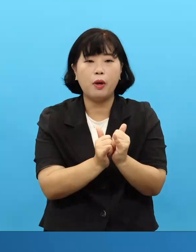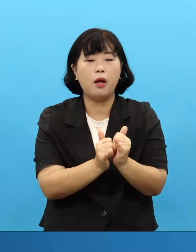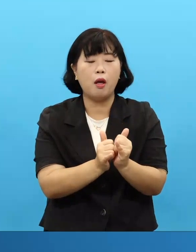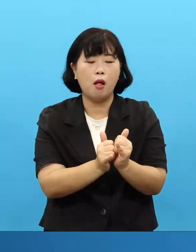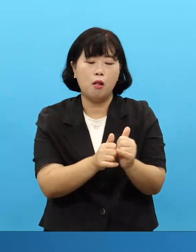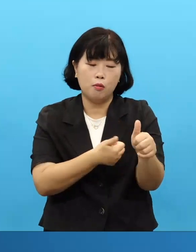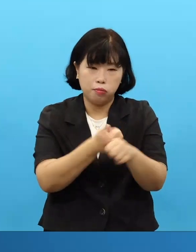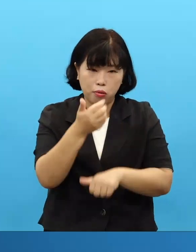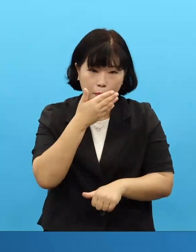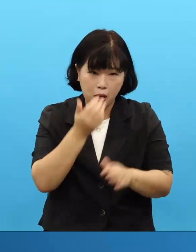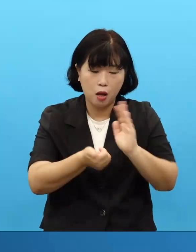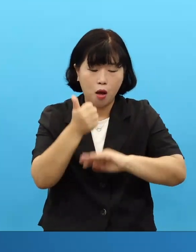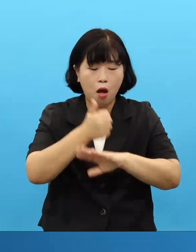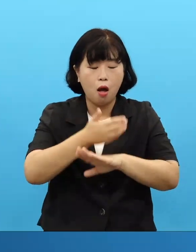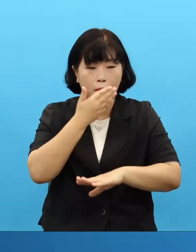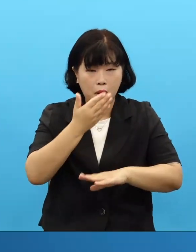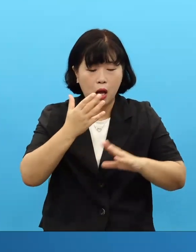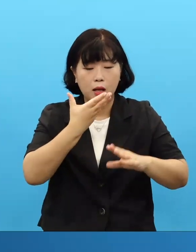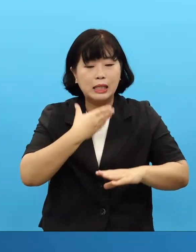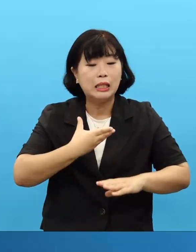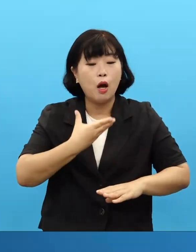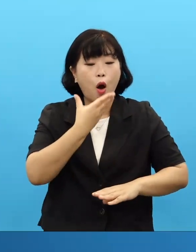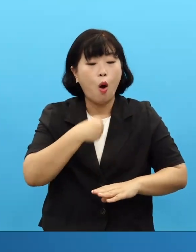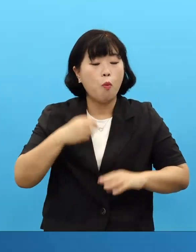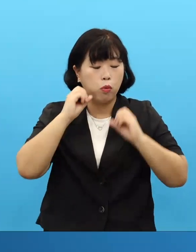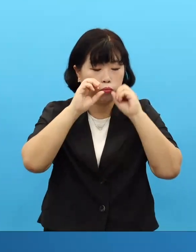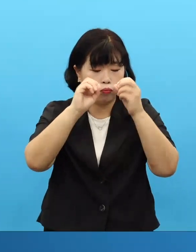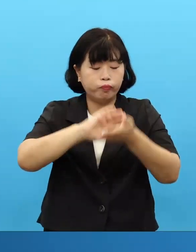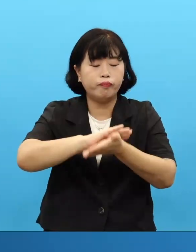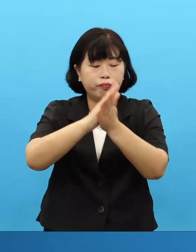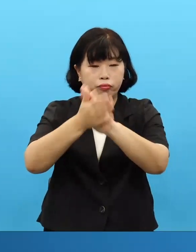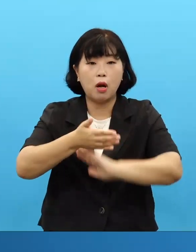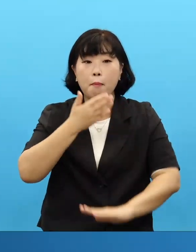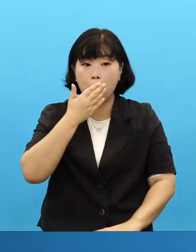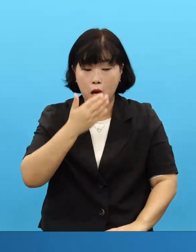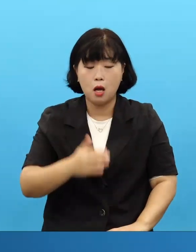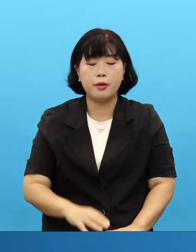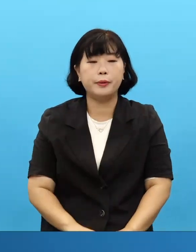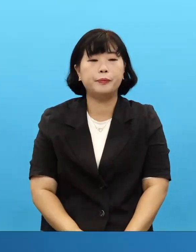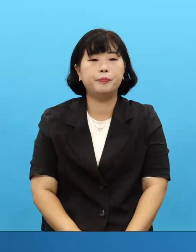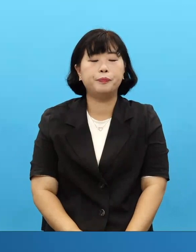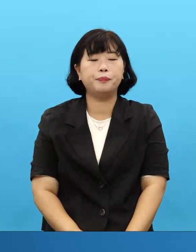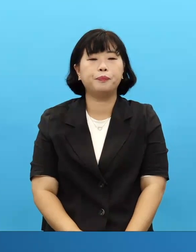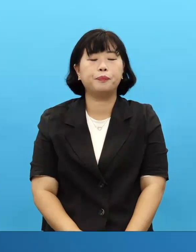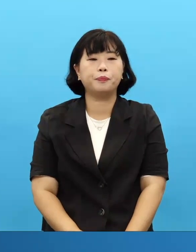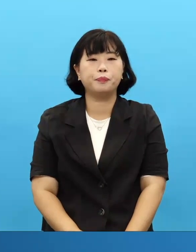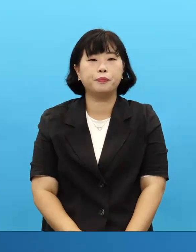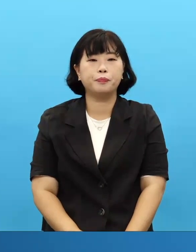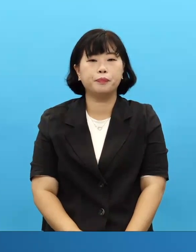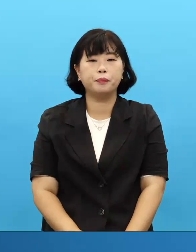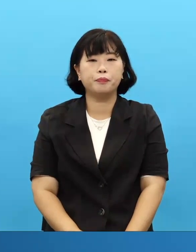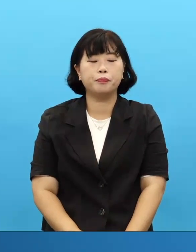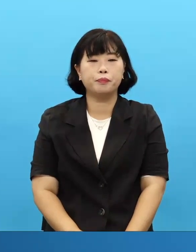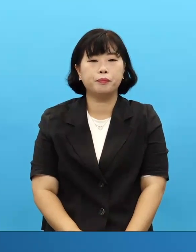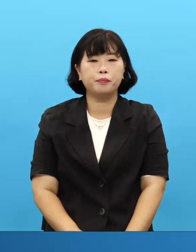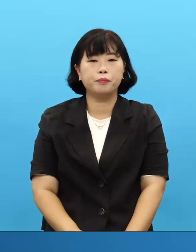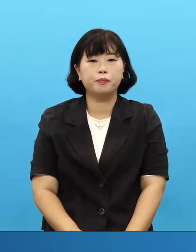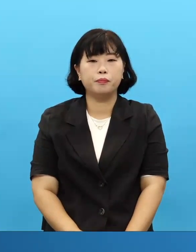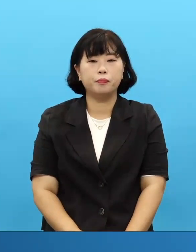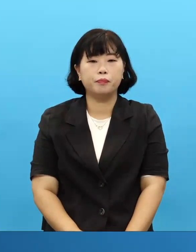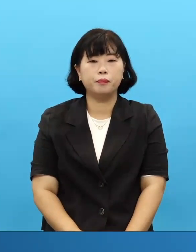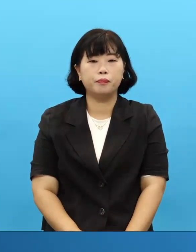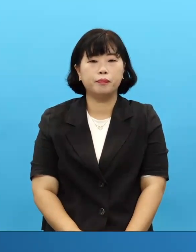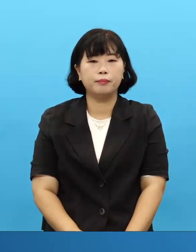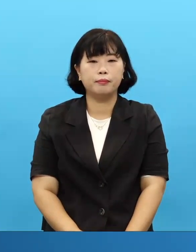뭡니까? All we need to do is hold on to the important covenant that God has promised to us. Then what is that important content of that? 이 내용이 있을 거 아니에요. There's a content, of course. 이 절정을